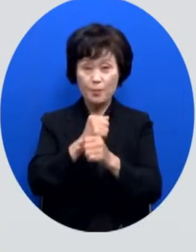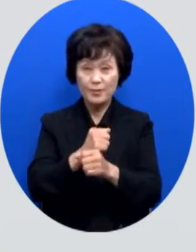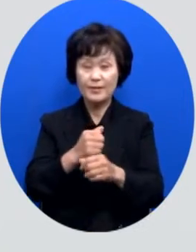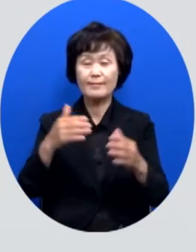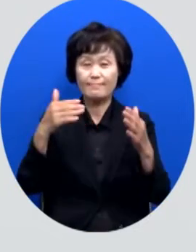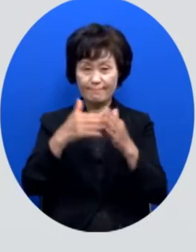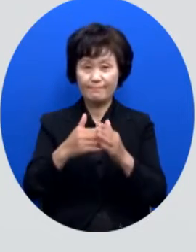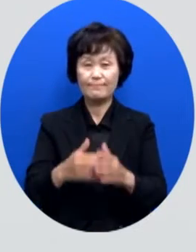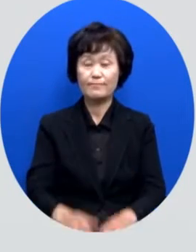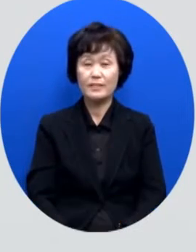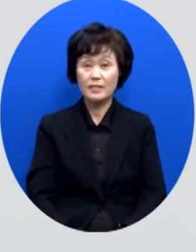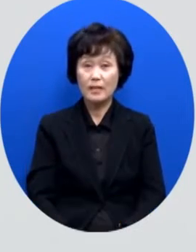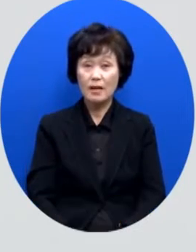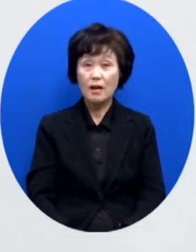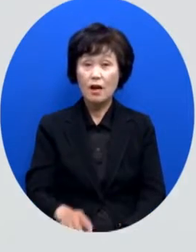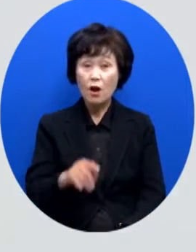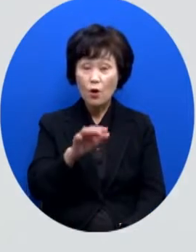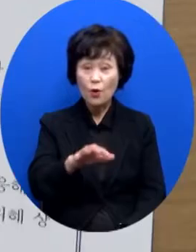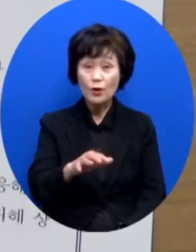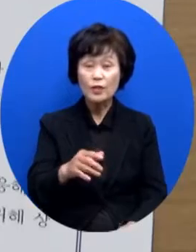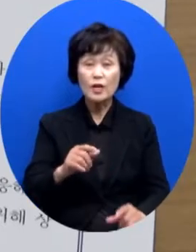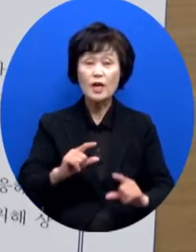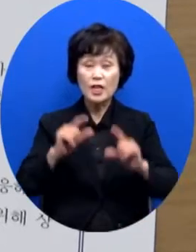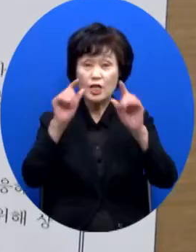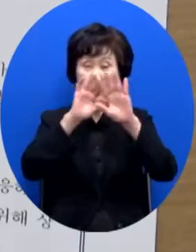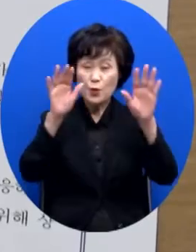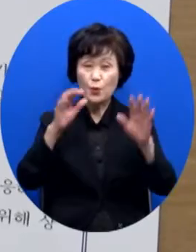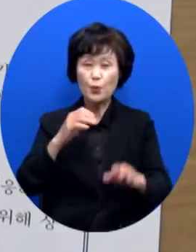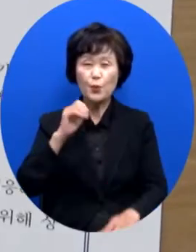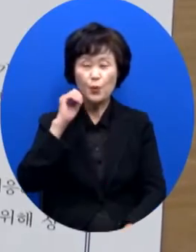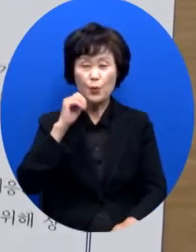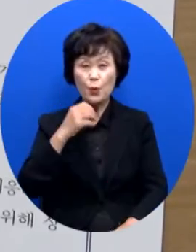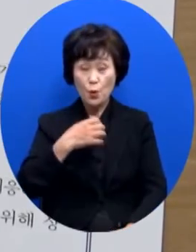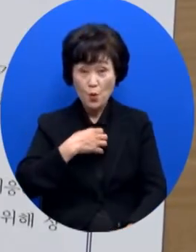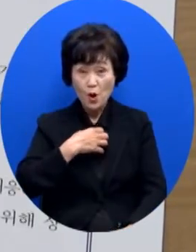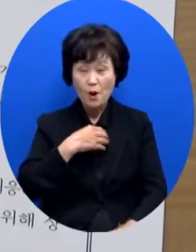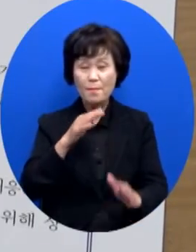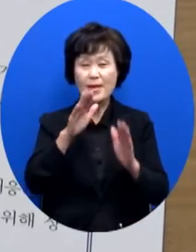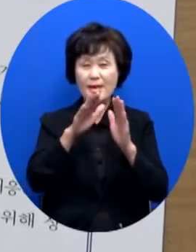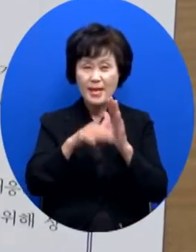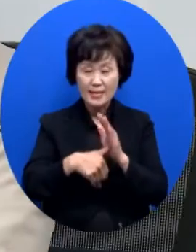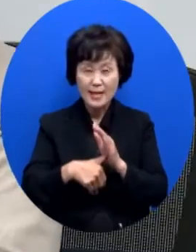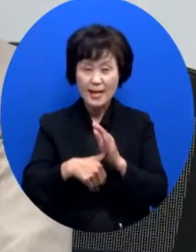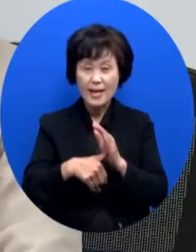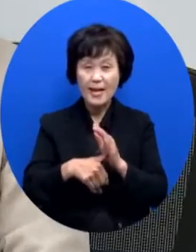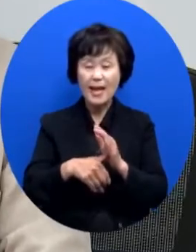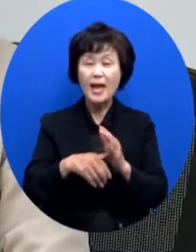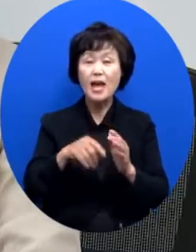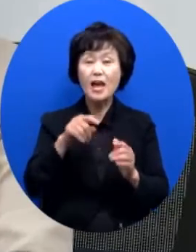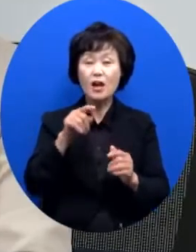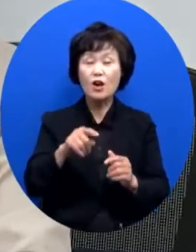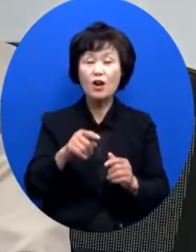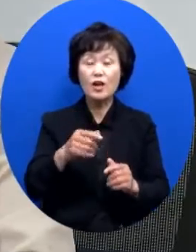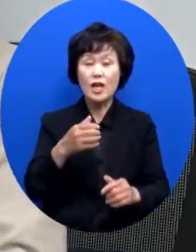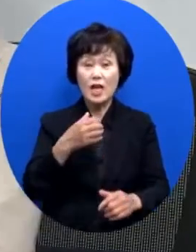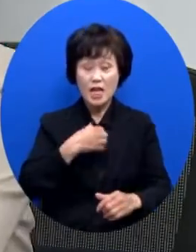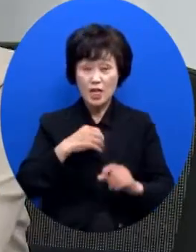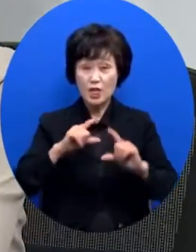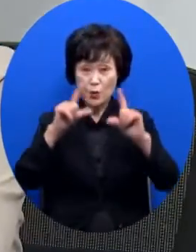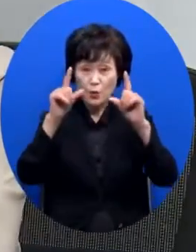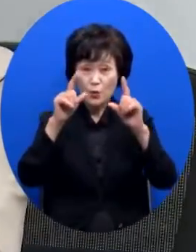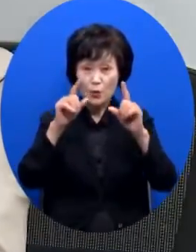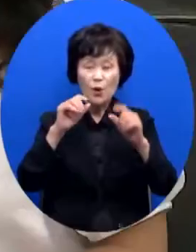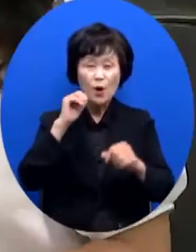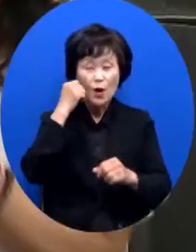길 초록 발자국 캠페인은 기후위기에 대응하기 위한 그린 엑소더스 프로젝트의 일환으로 기후 미식과 슬로우